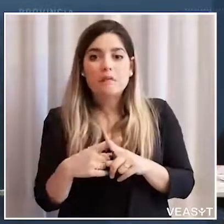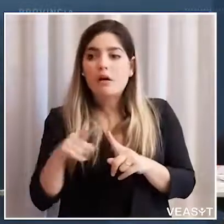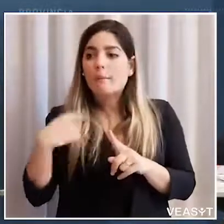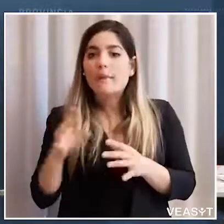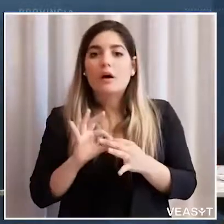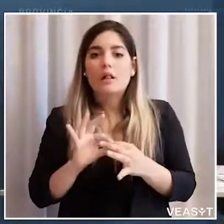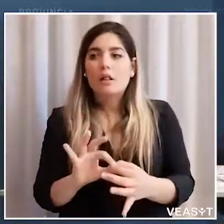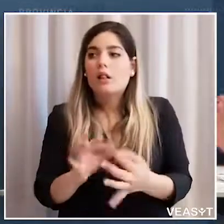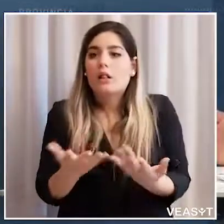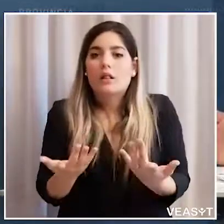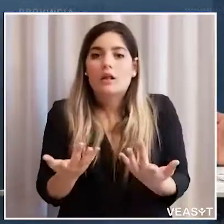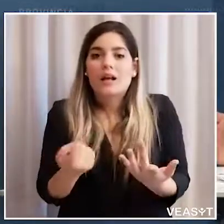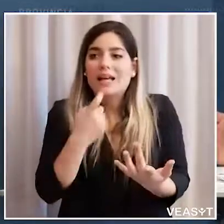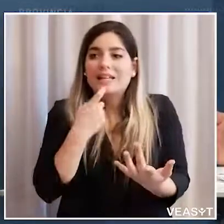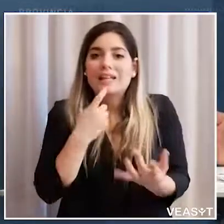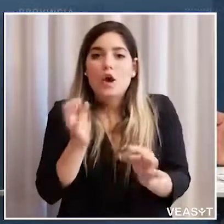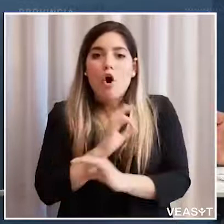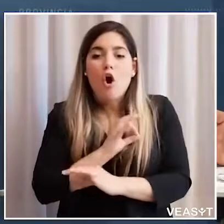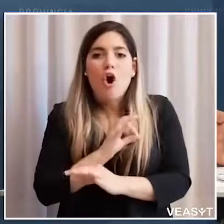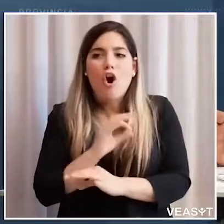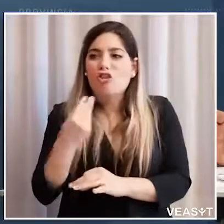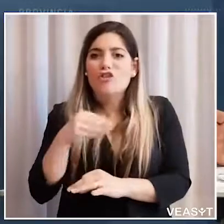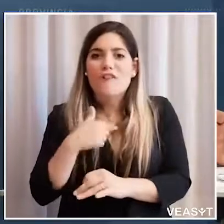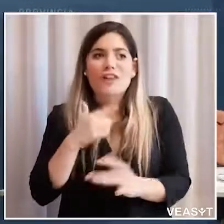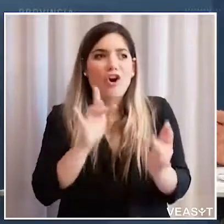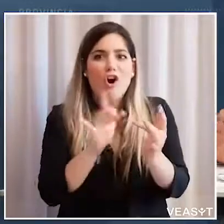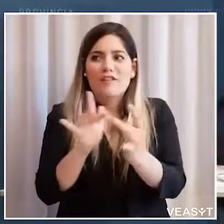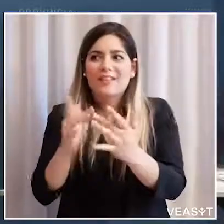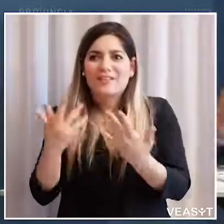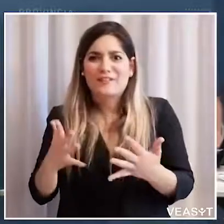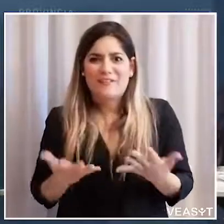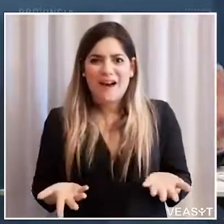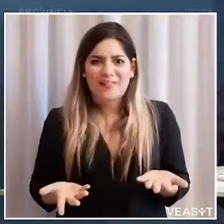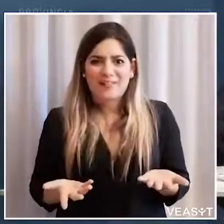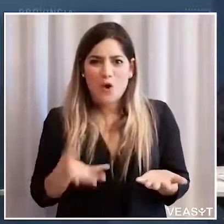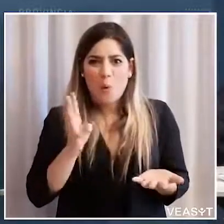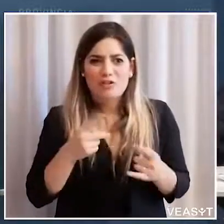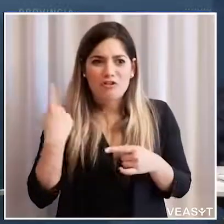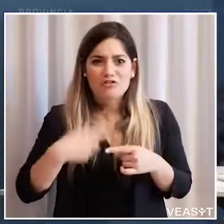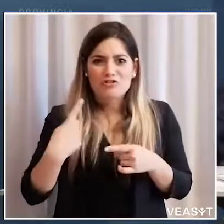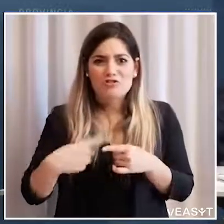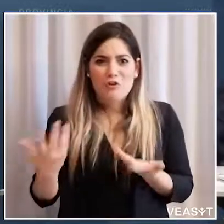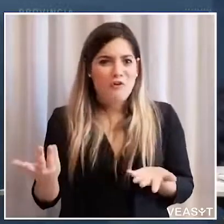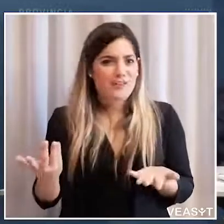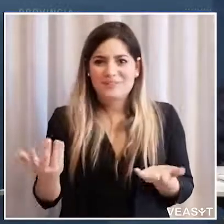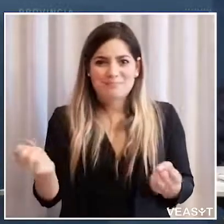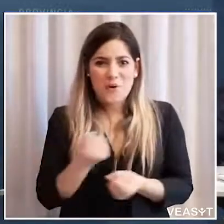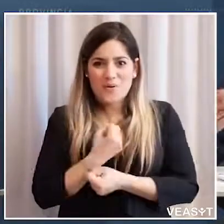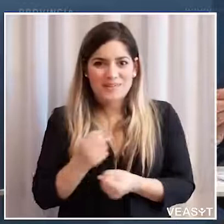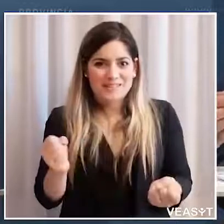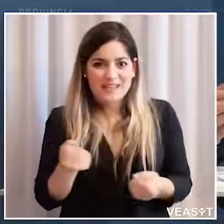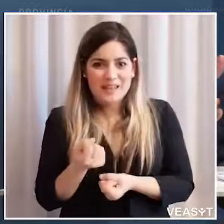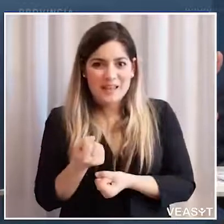è quasi impossibile capire con chi e dove ho avuto contatto le ultime 14 giornate